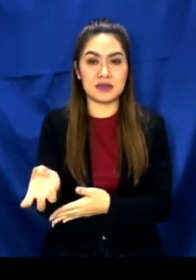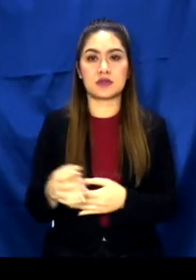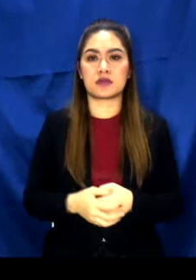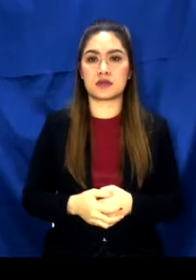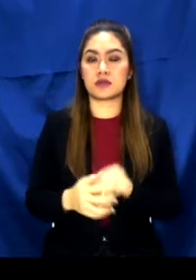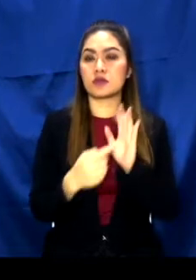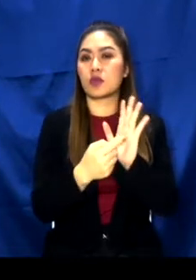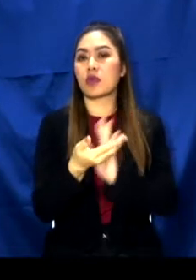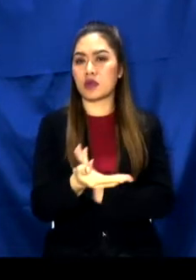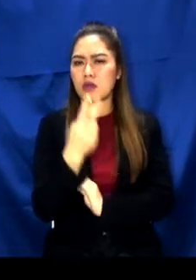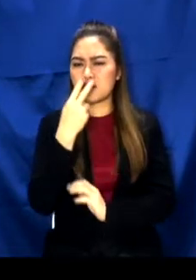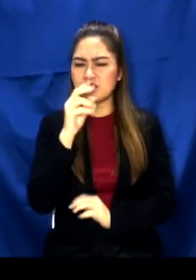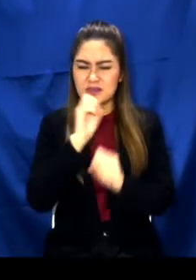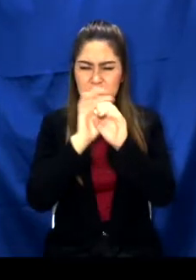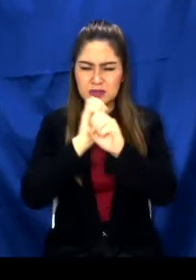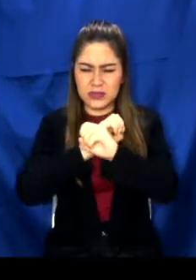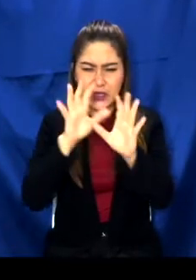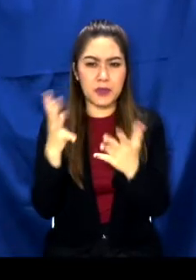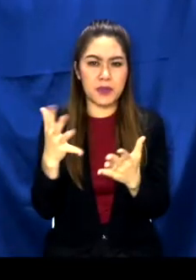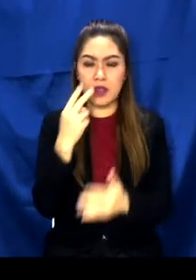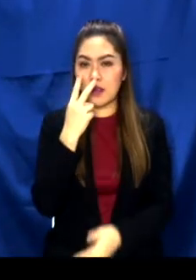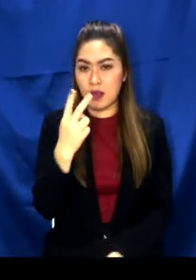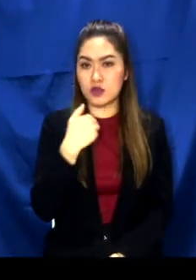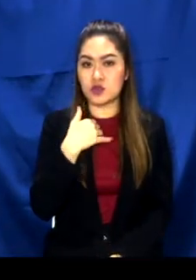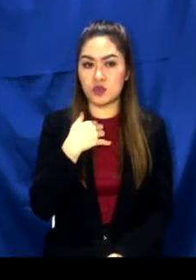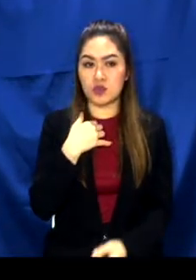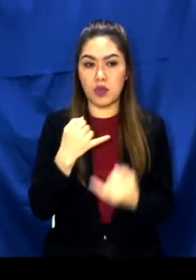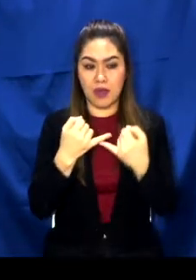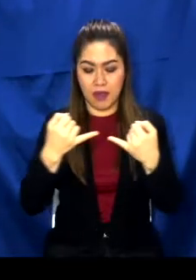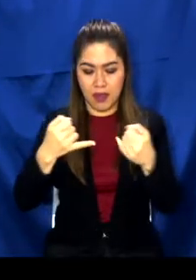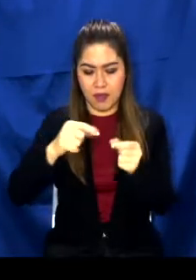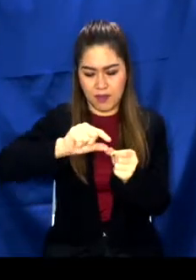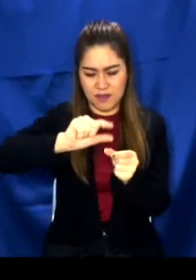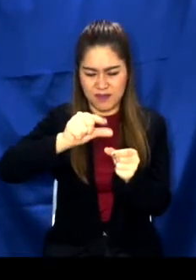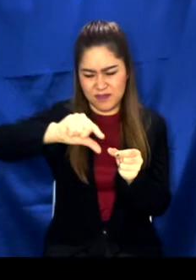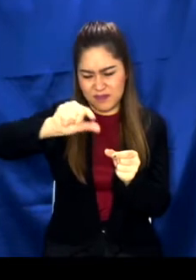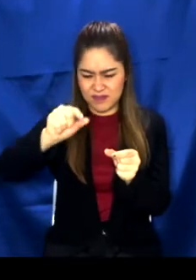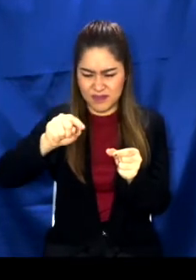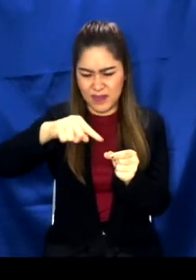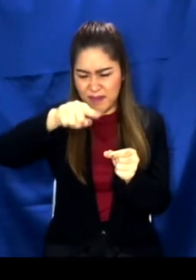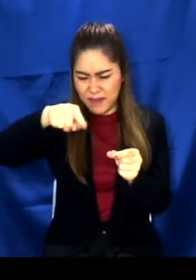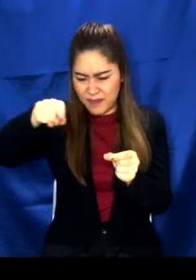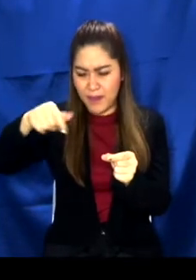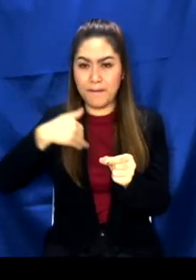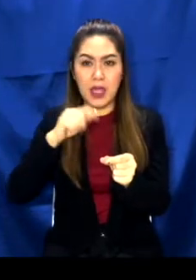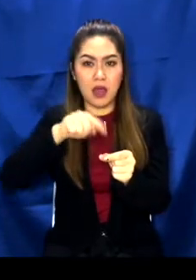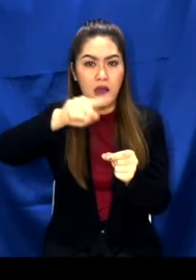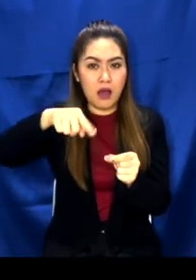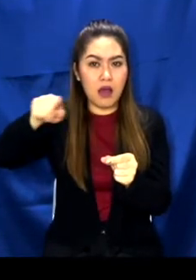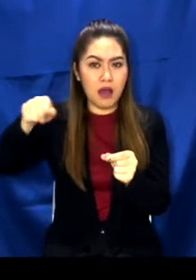อย่างตัวเนี้ยมันจะมองเห็นไม่ชัดมันจะมีบางตัวที่ว่าขอบฟอนต์นะคะมันจะกระยึกตรงเนี้ยตรงถ้ามันกระยึกปุ๊บ